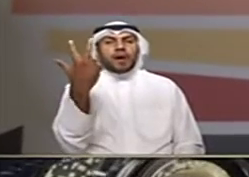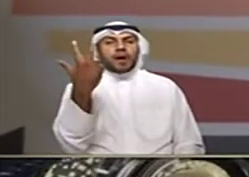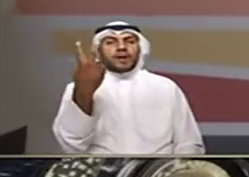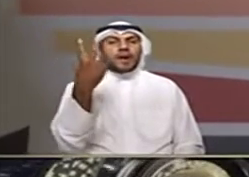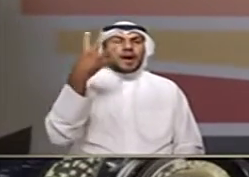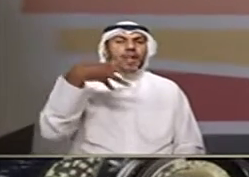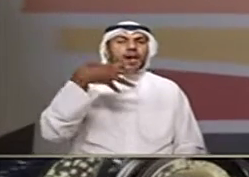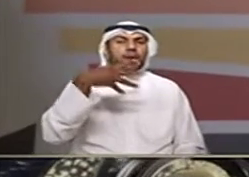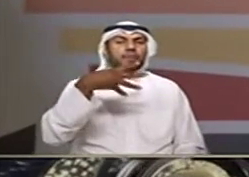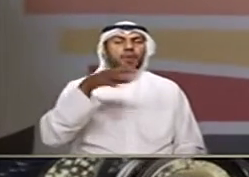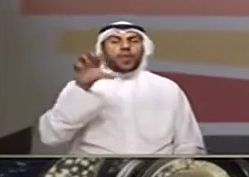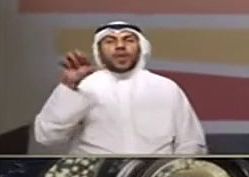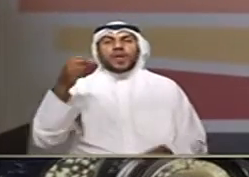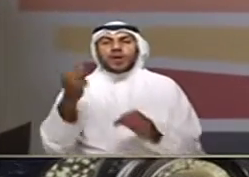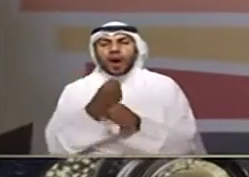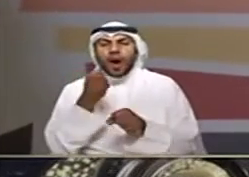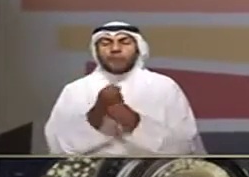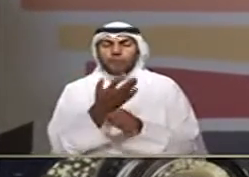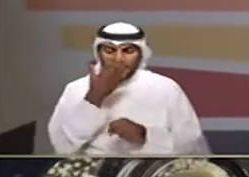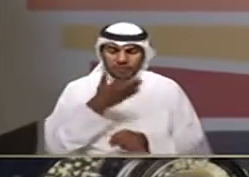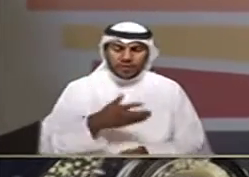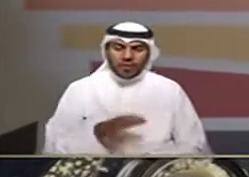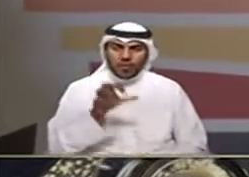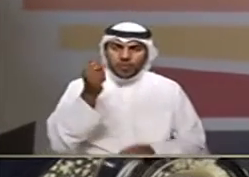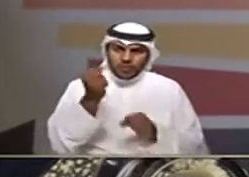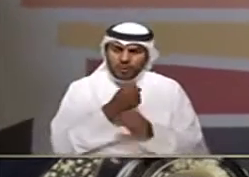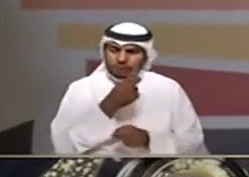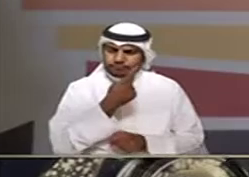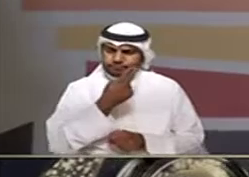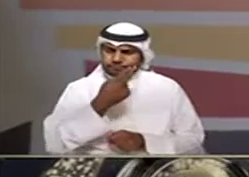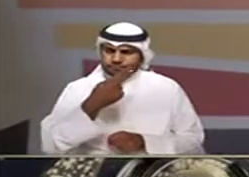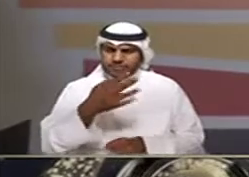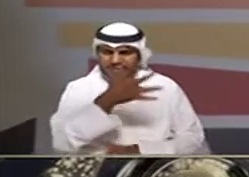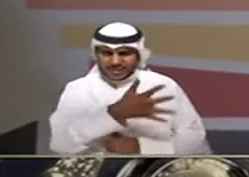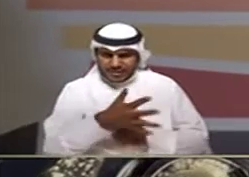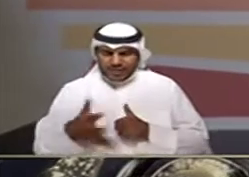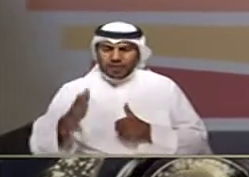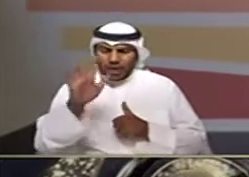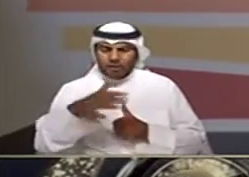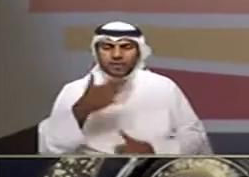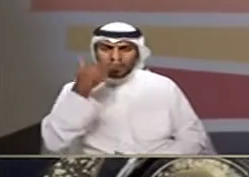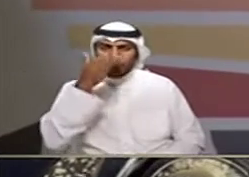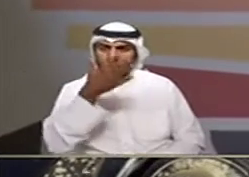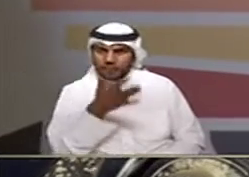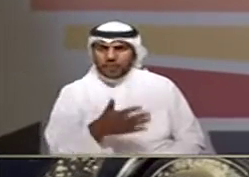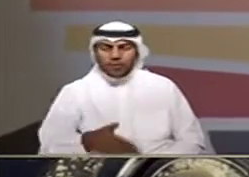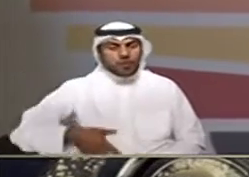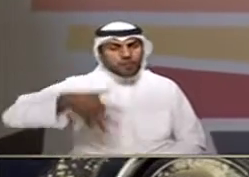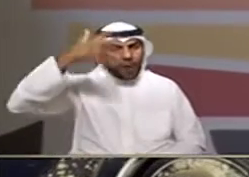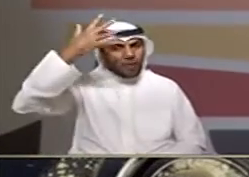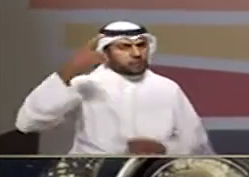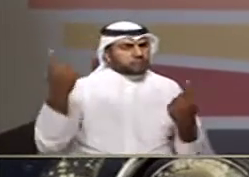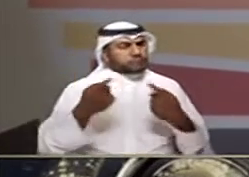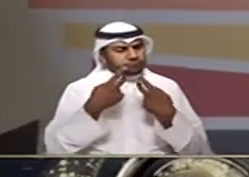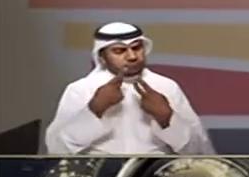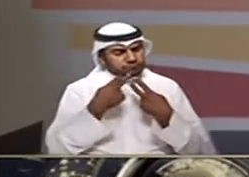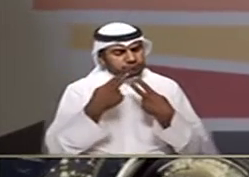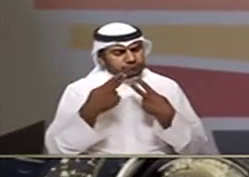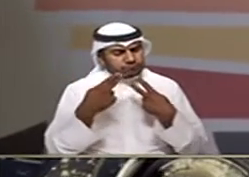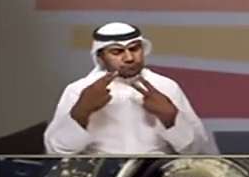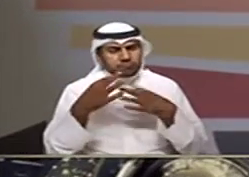عمل متخصصة وورش عمل متنوعة تناسب الأطفال والناشئة والكبار، تعلم الكثير